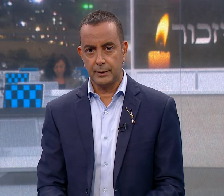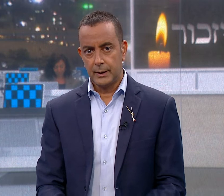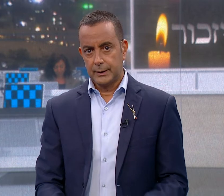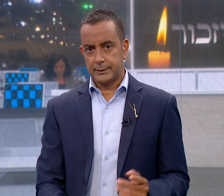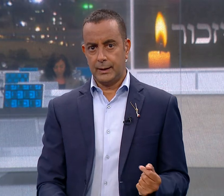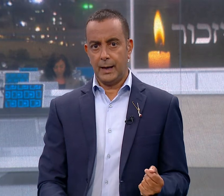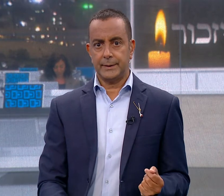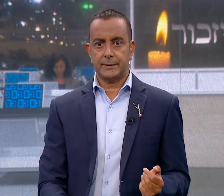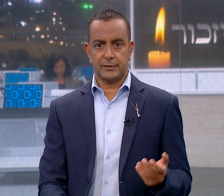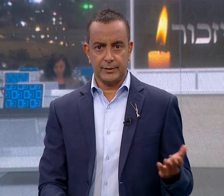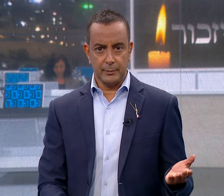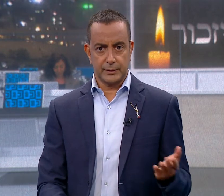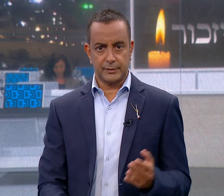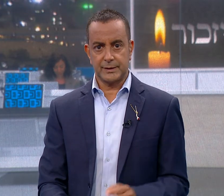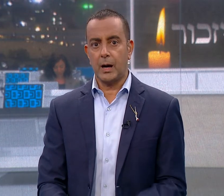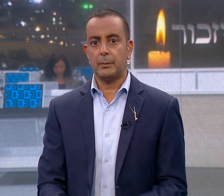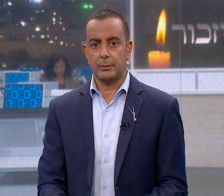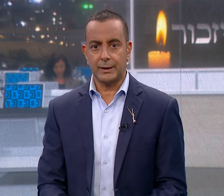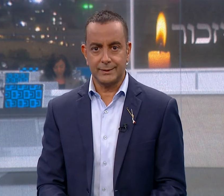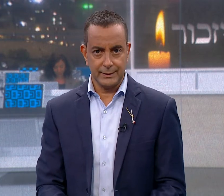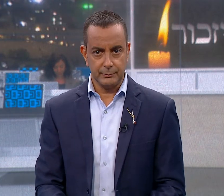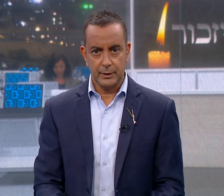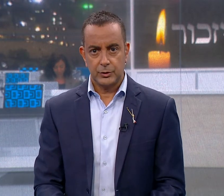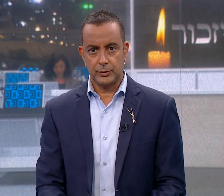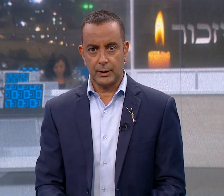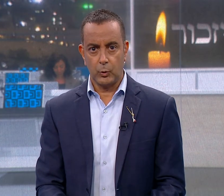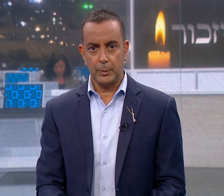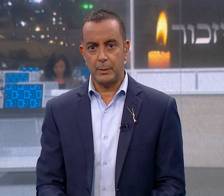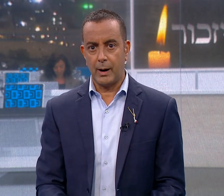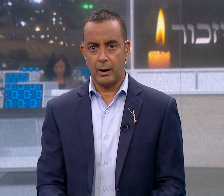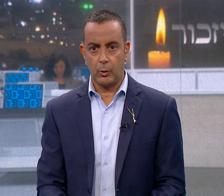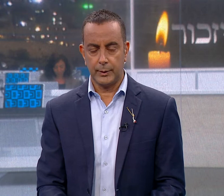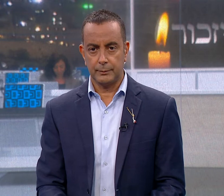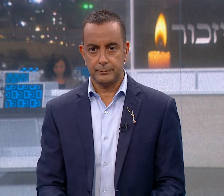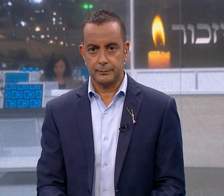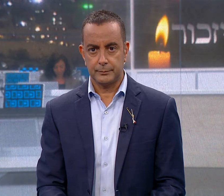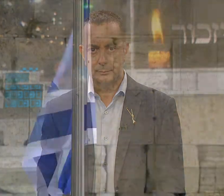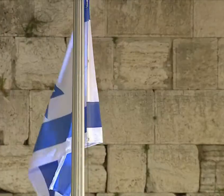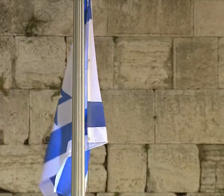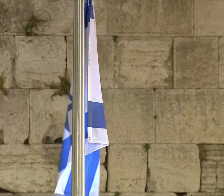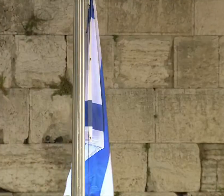והחגיגי. תחילה הנה תקציר מהטקסים הממלכתיים שנערכו בהם האחרונה.